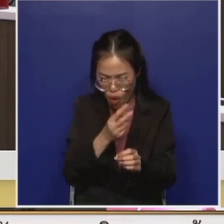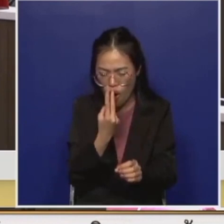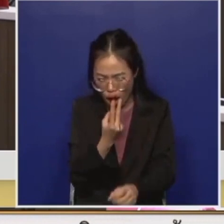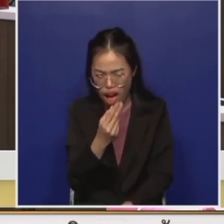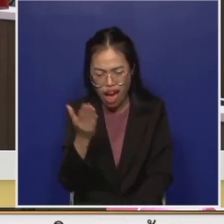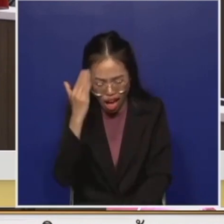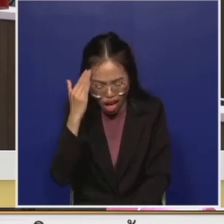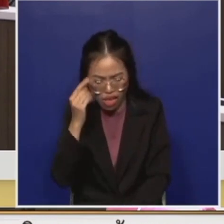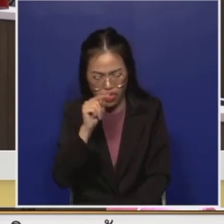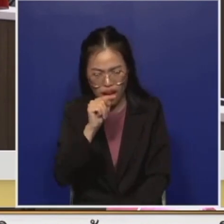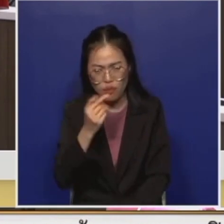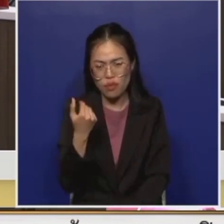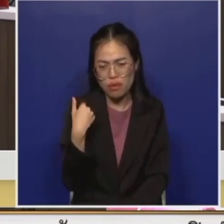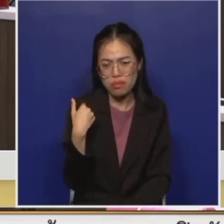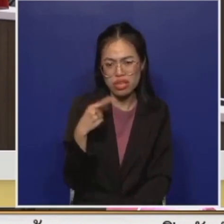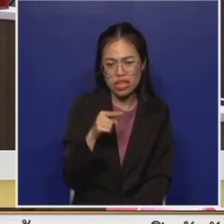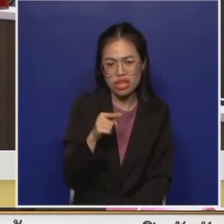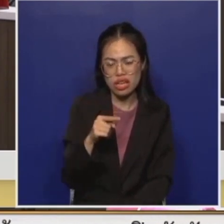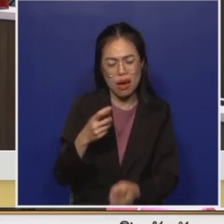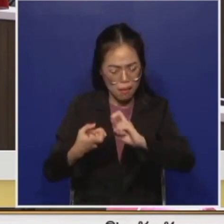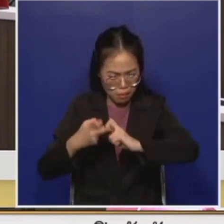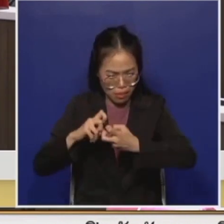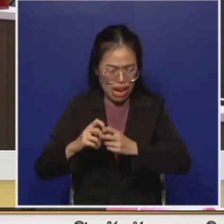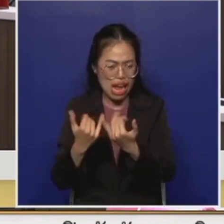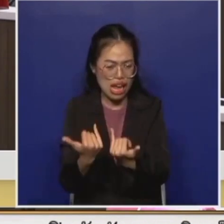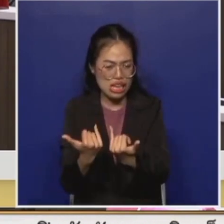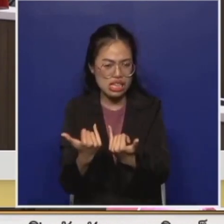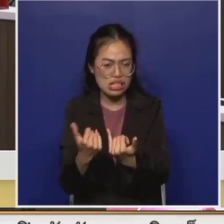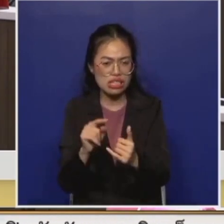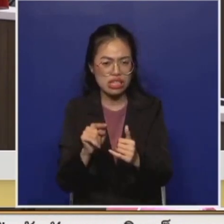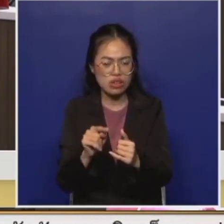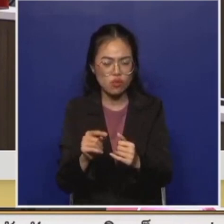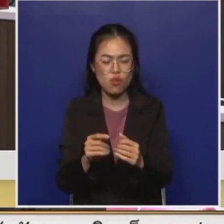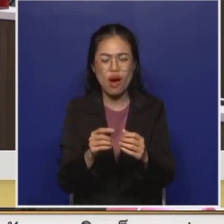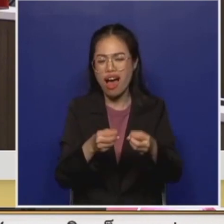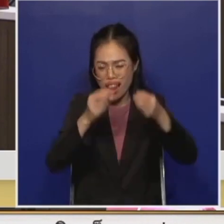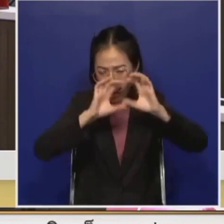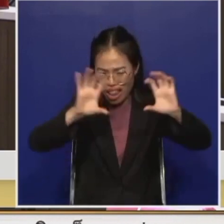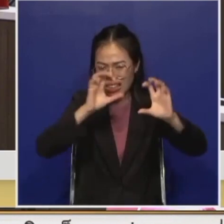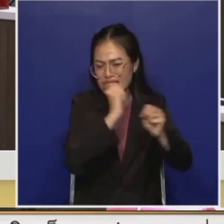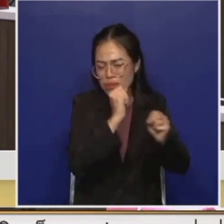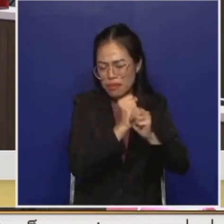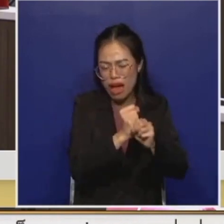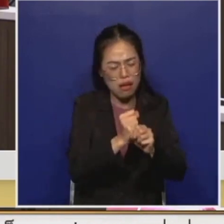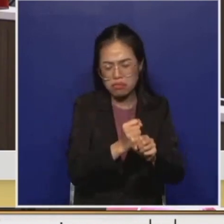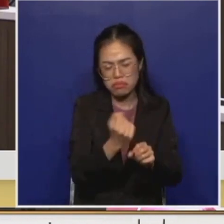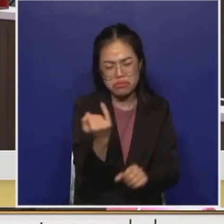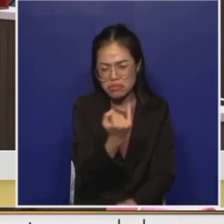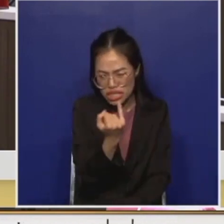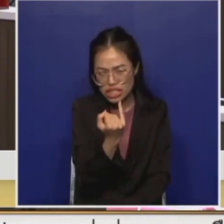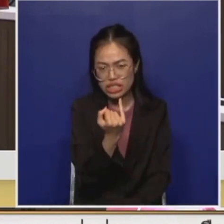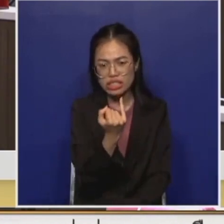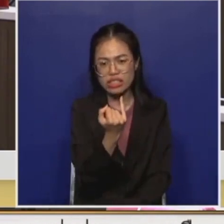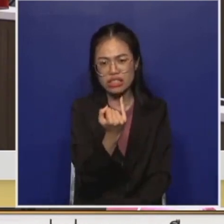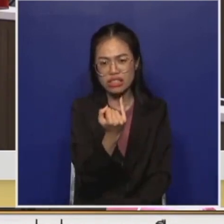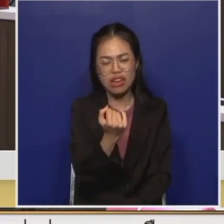ความเหลี่ยวแหกความล้าหลังความไร้ปัญษิธภาพความเริเหลี่ยวของกประหารกเป็ดินของรฐบลผเอกประยตจรนโอ Alicia